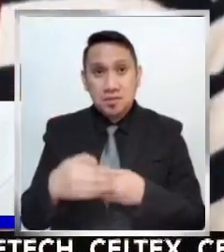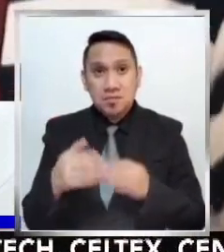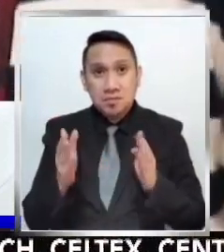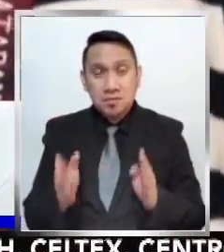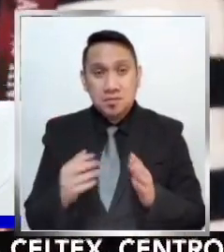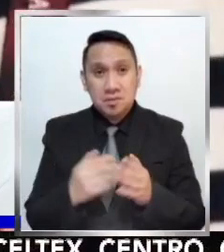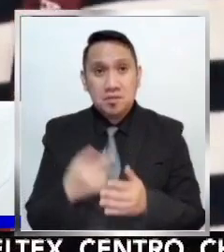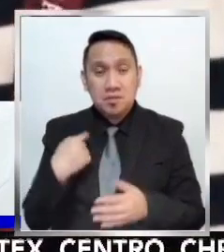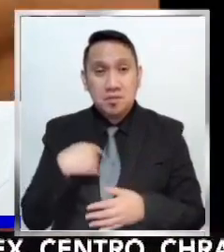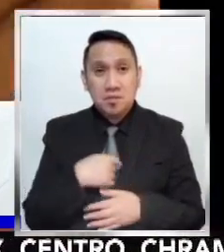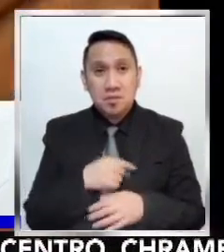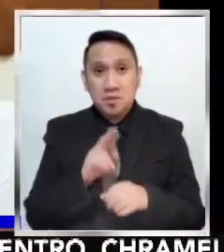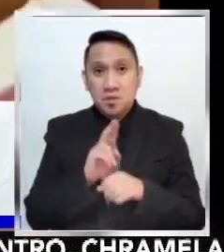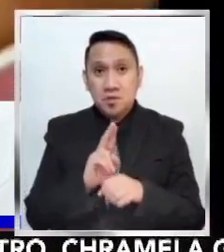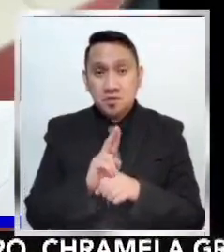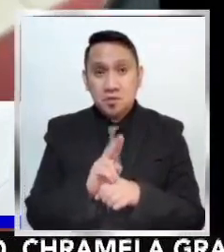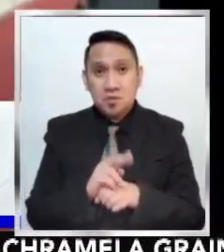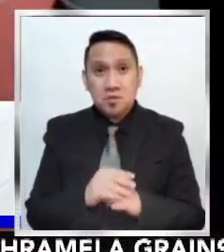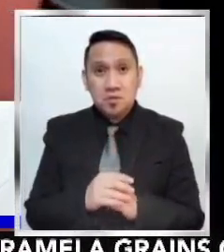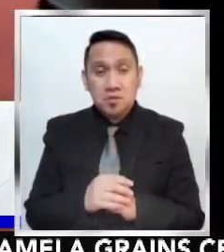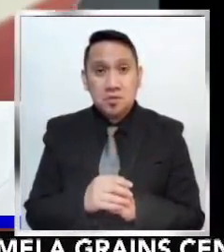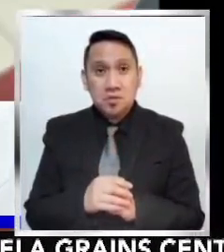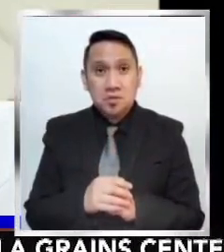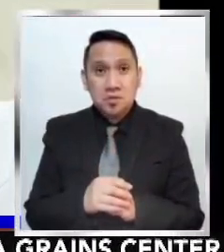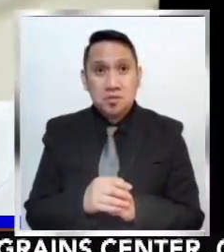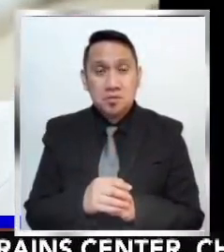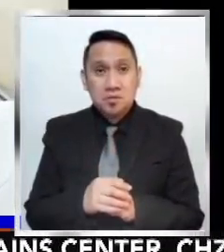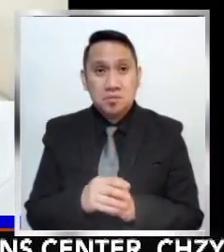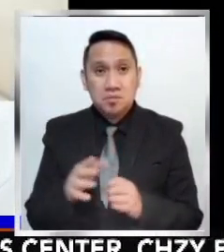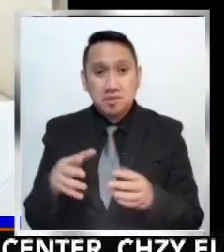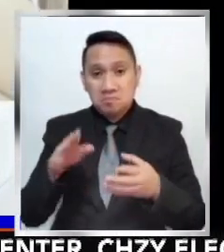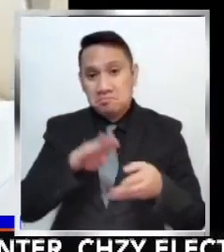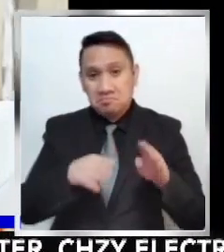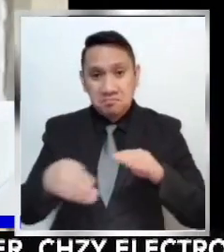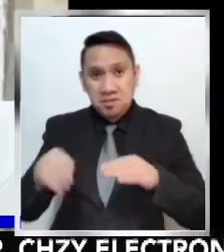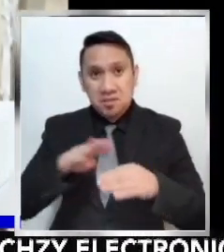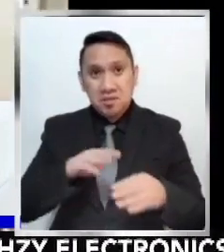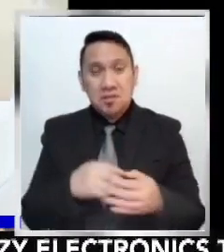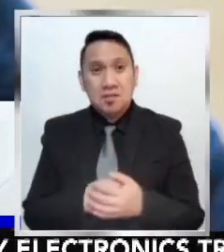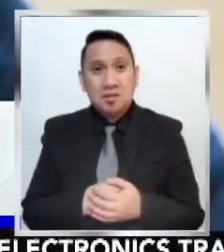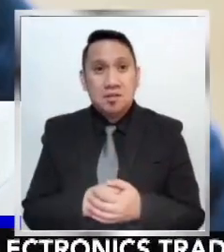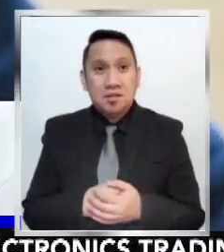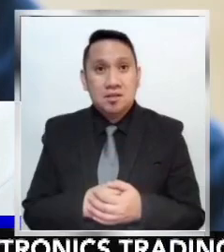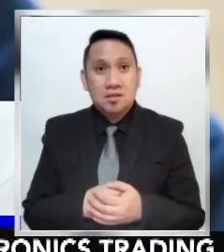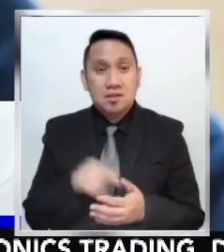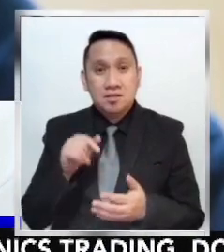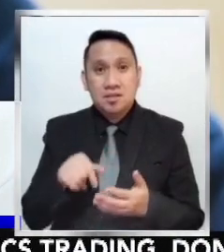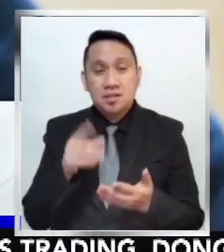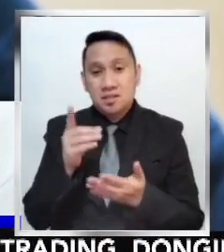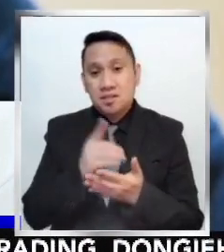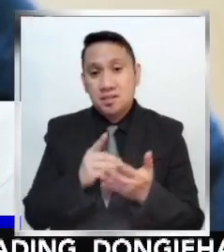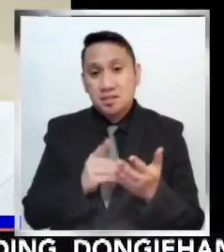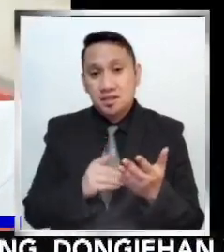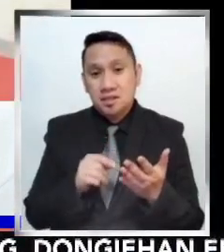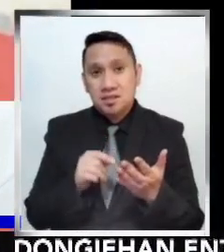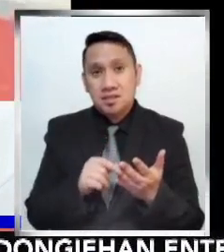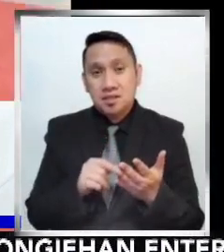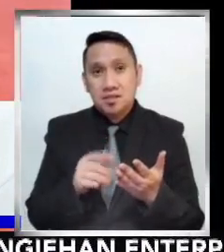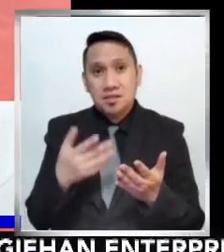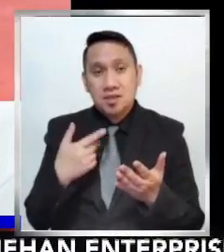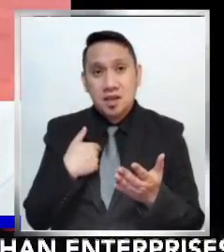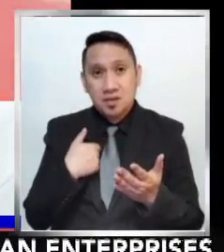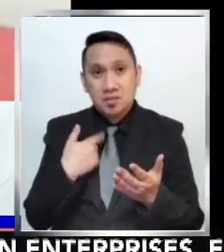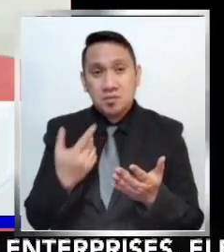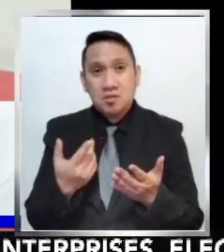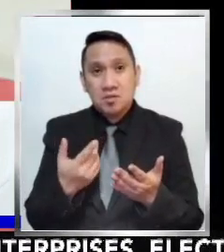para doon lang sa stick yung impact ng fall. Binalot din namin ng bubble wrap. This is a packaging design class. I'm trying to get my students accustomed